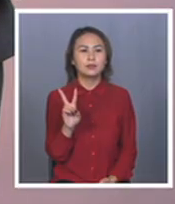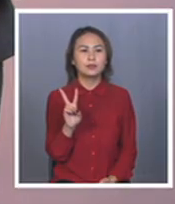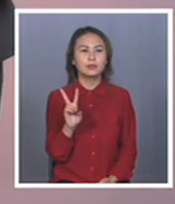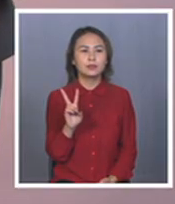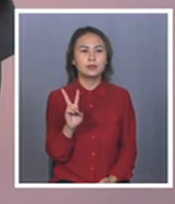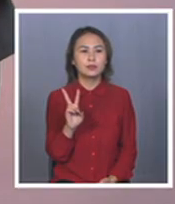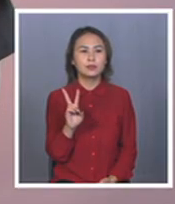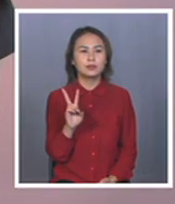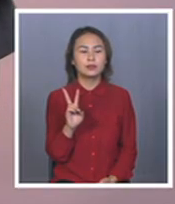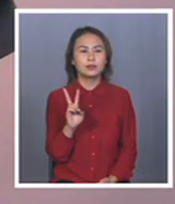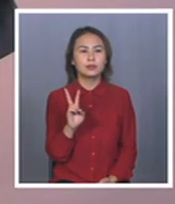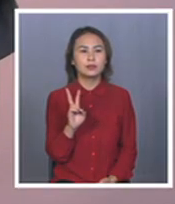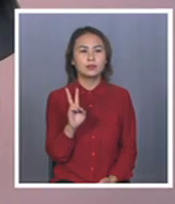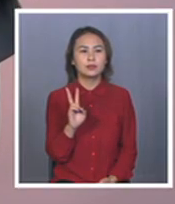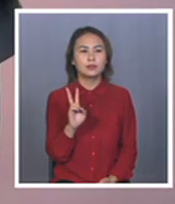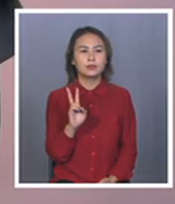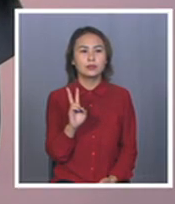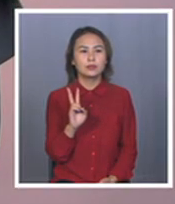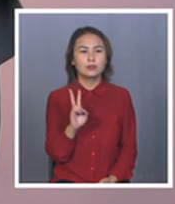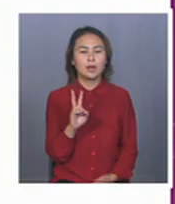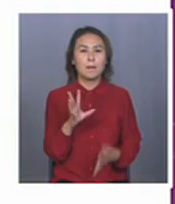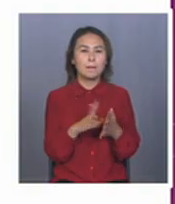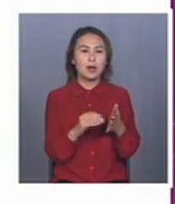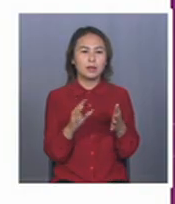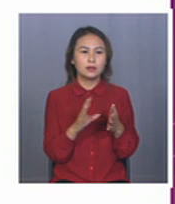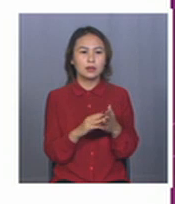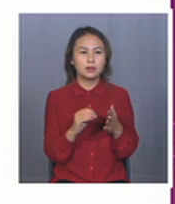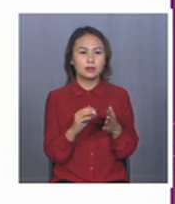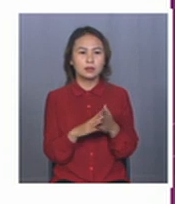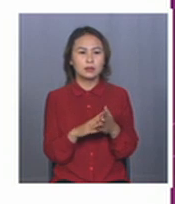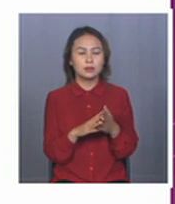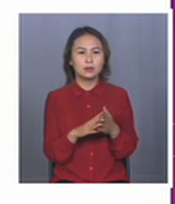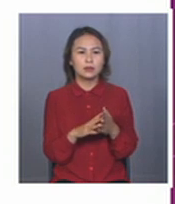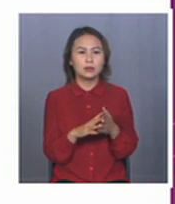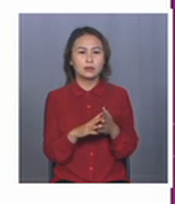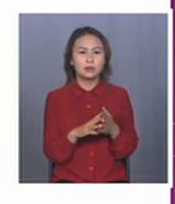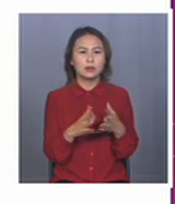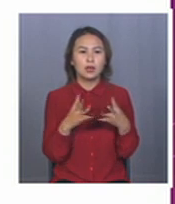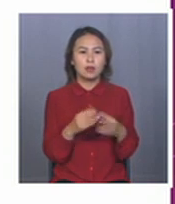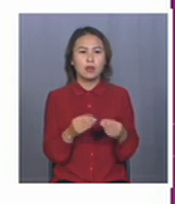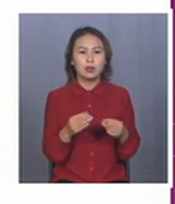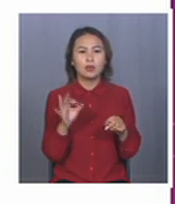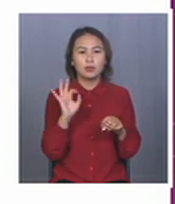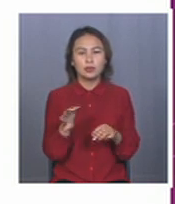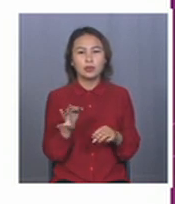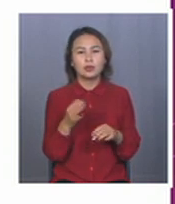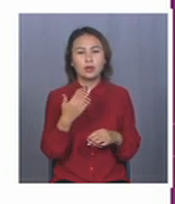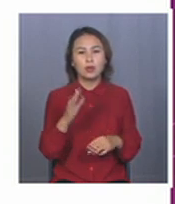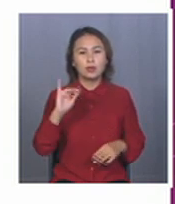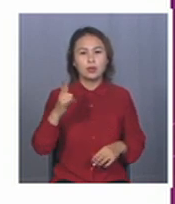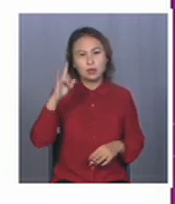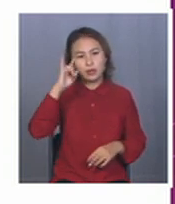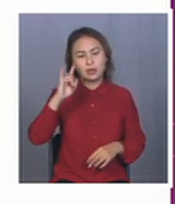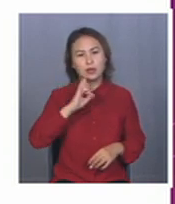екіні табыңдар. Мақта, өте дұрыс, мақта шаруашылығы оңтүстік Қазақстанда